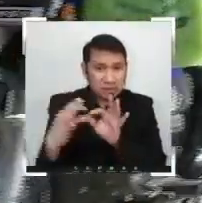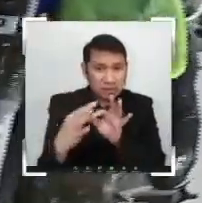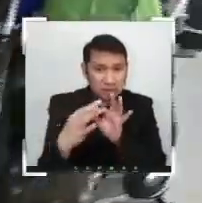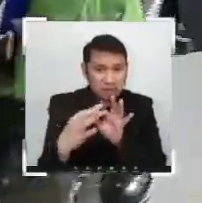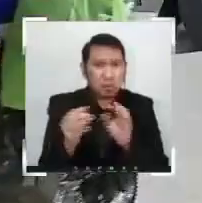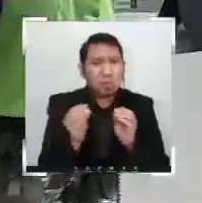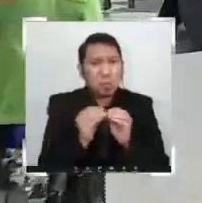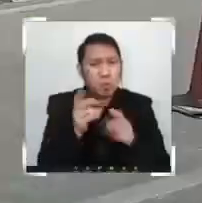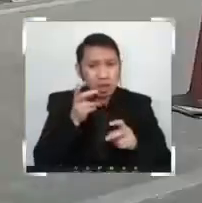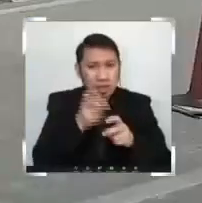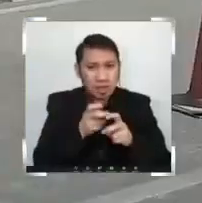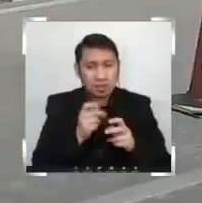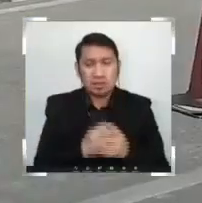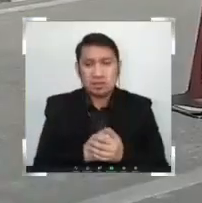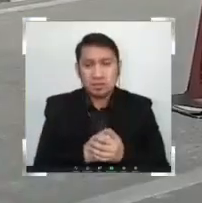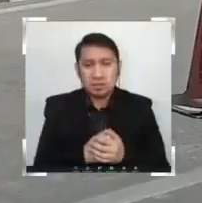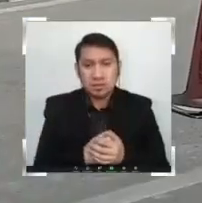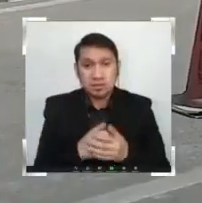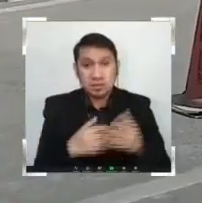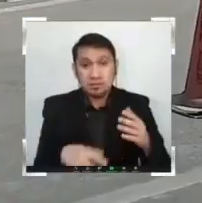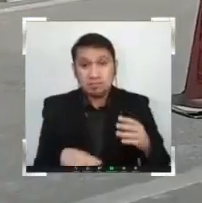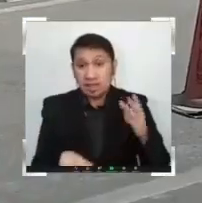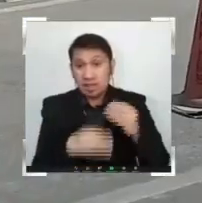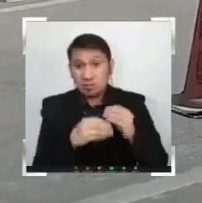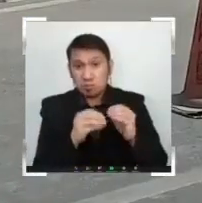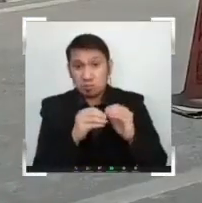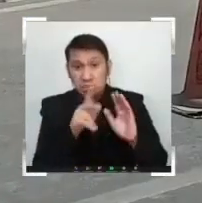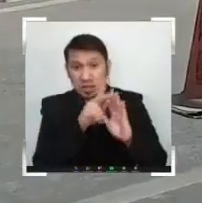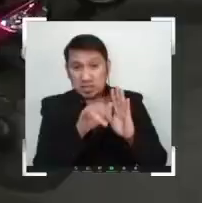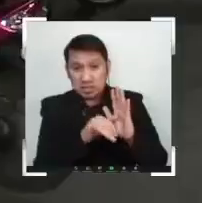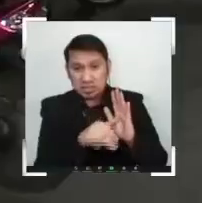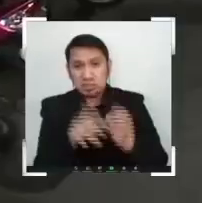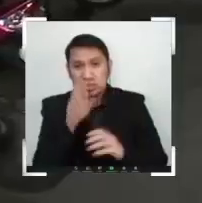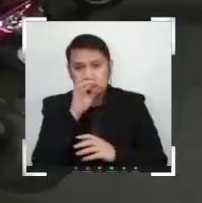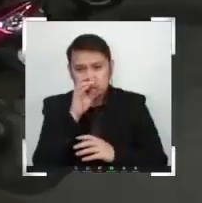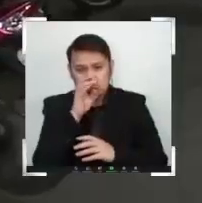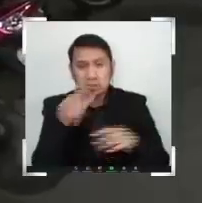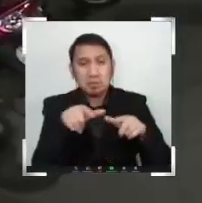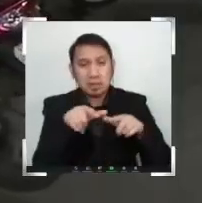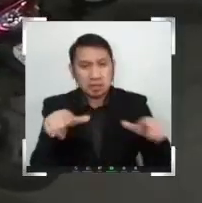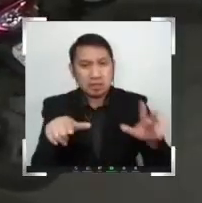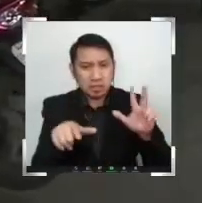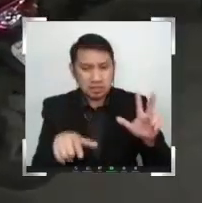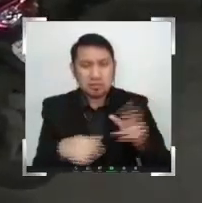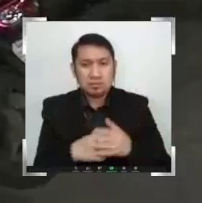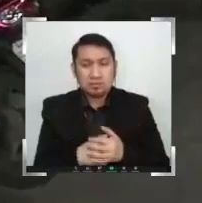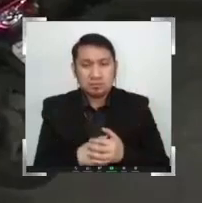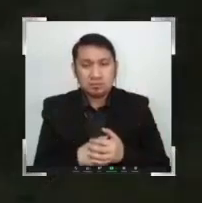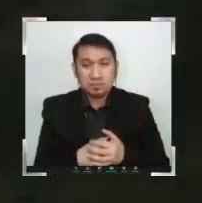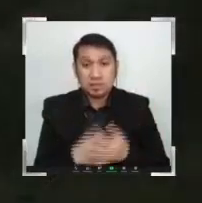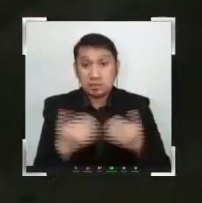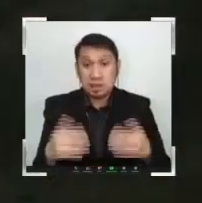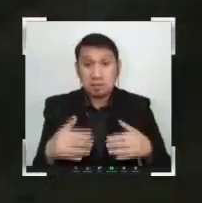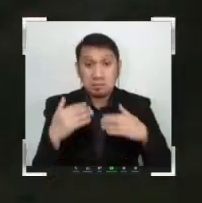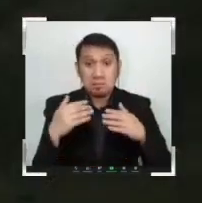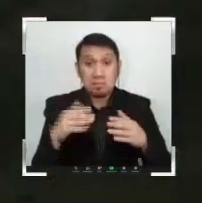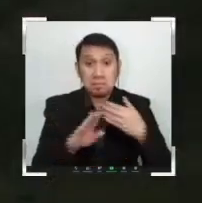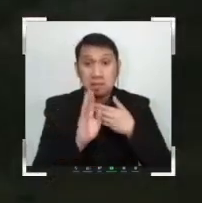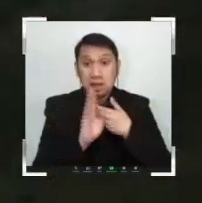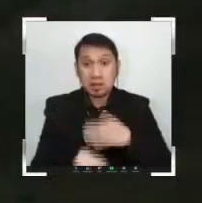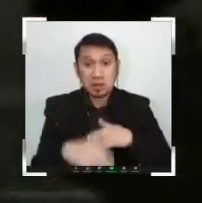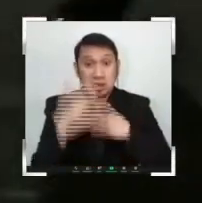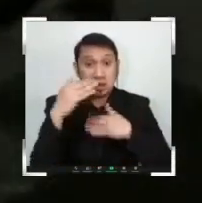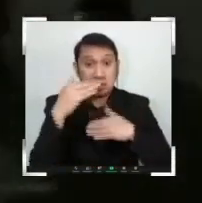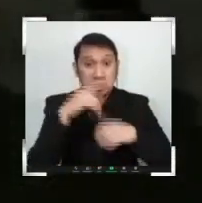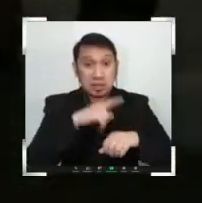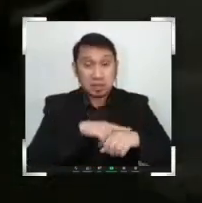ding paghihigpit sa Laguna pag isinailalim na ito sa Alert Level 3 bukas. Balik na rin ang curfew mula alas 10 ng gabi hanggang alas 4 ng